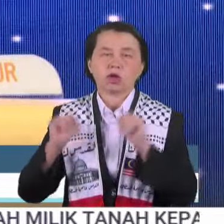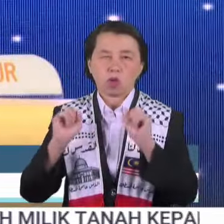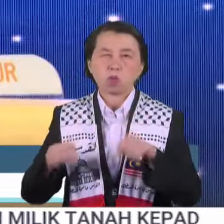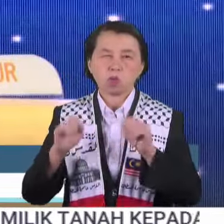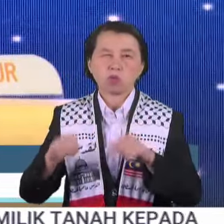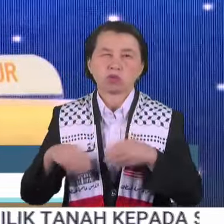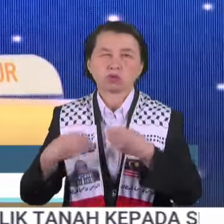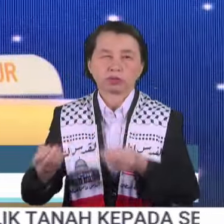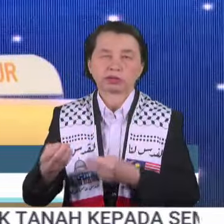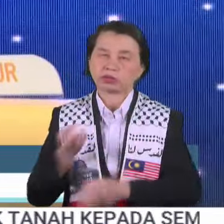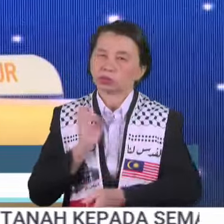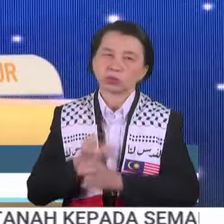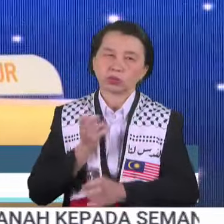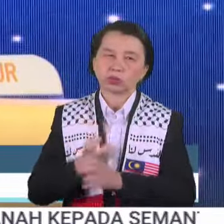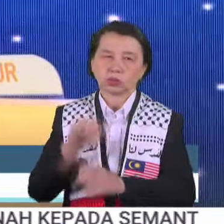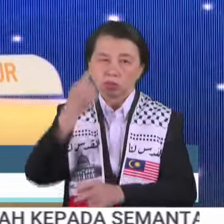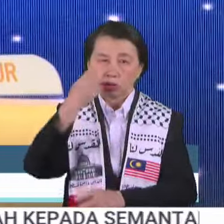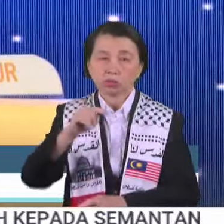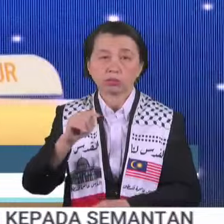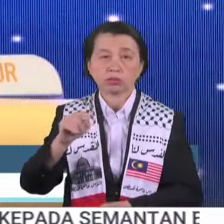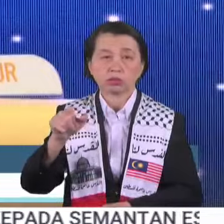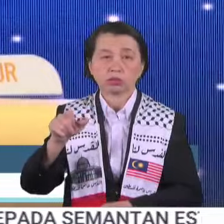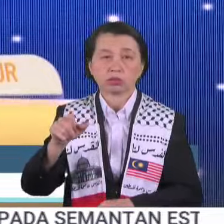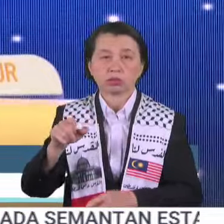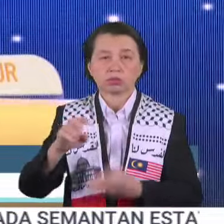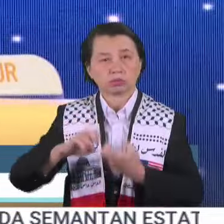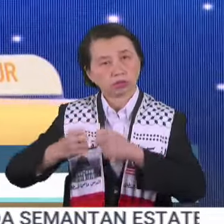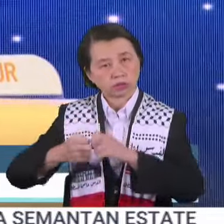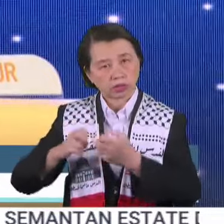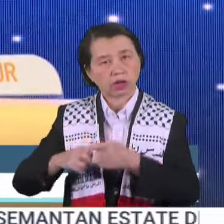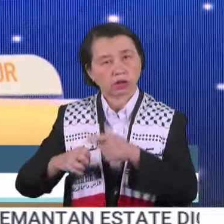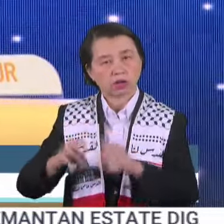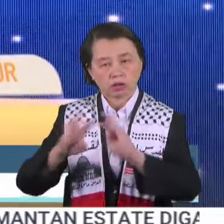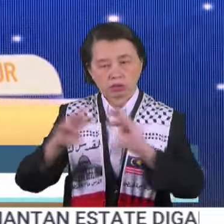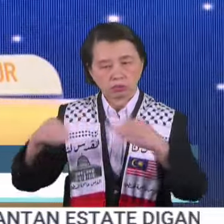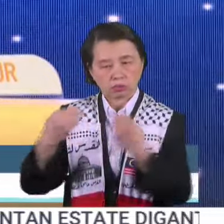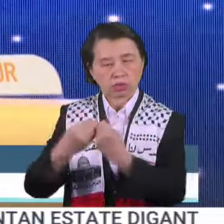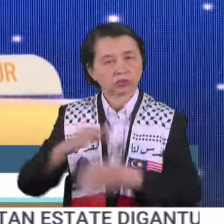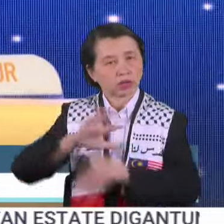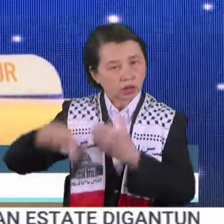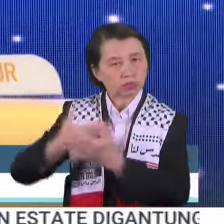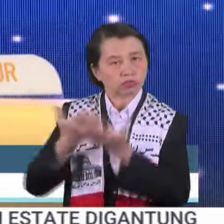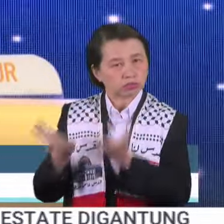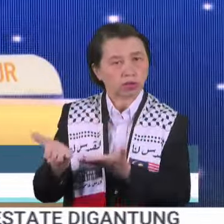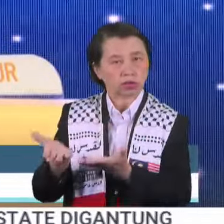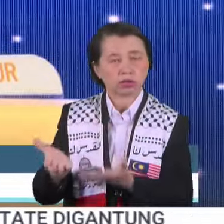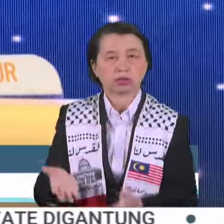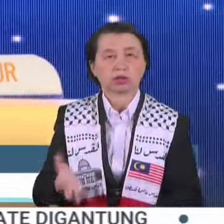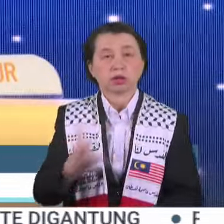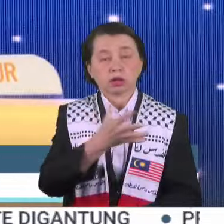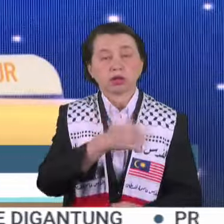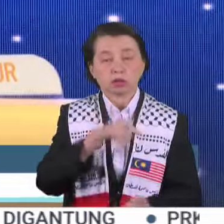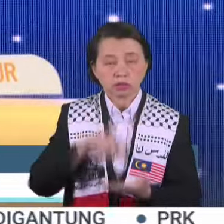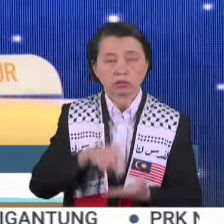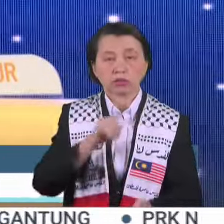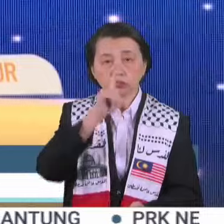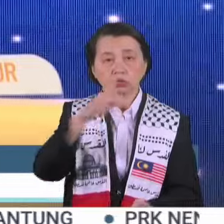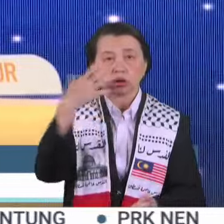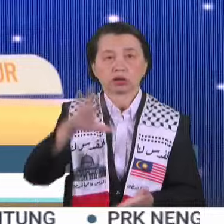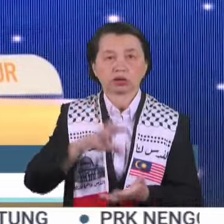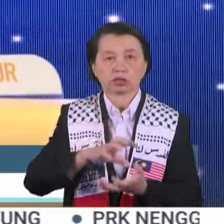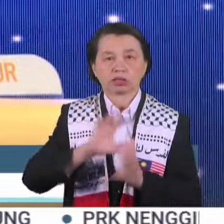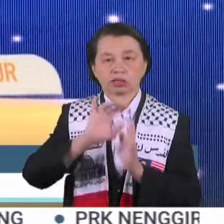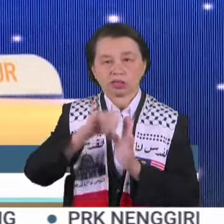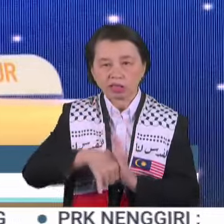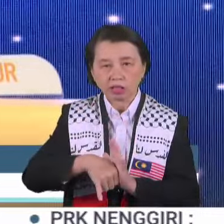boleh memberi kemudaratan kepada kemaslahatan masyarakat keseluruhan. Dan ini sudah pasti akan